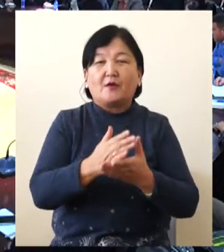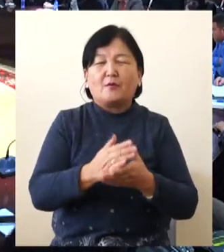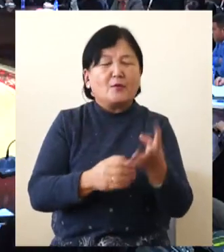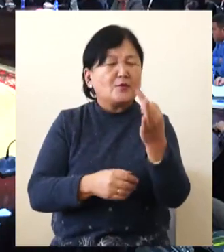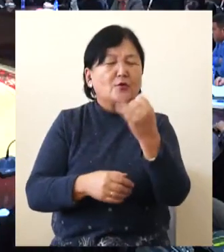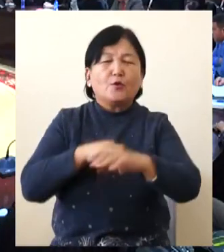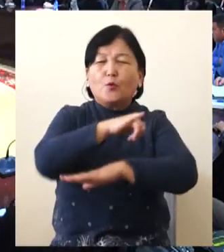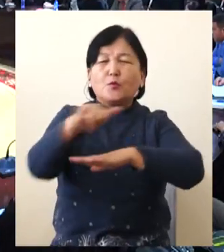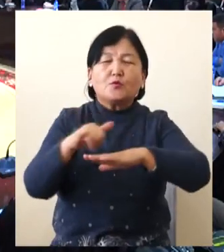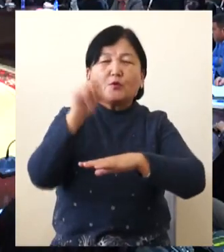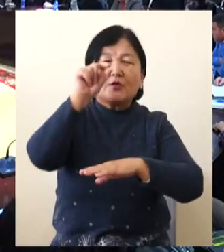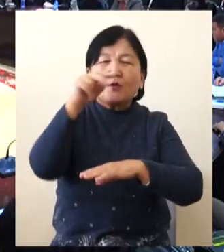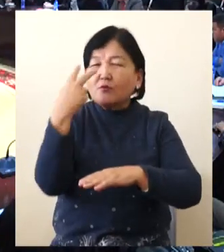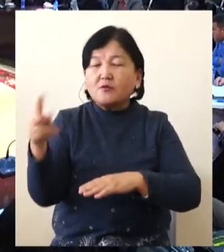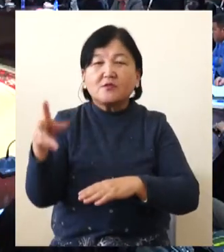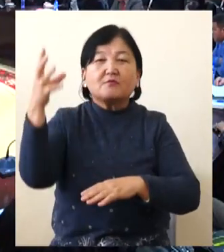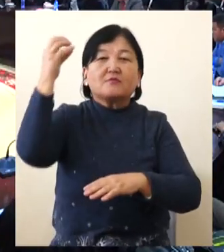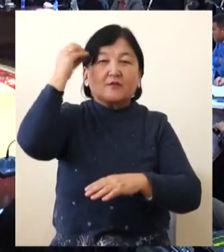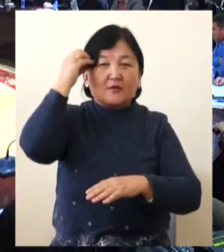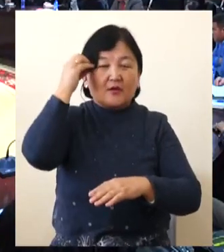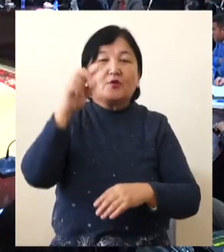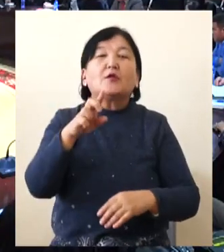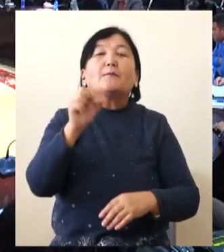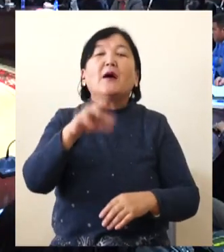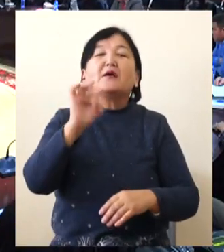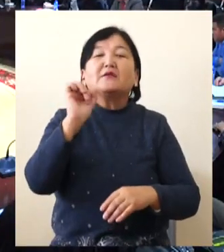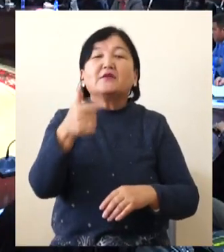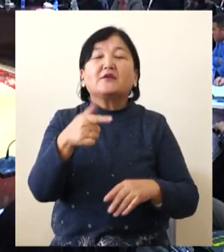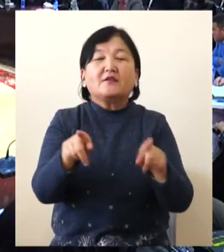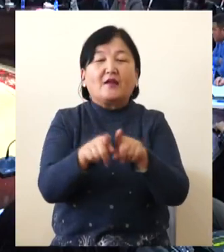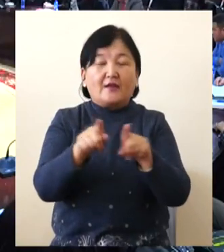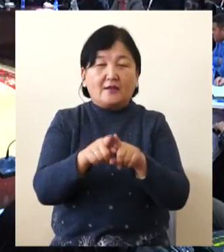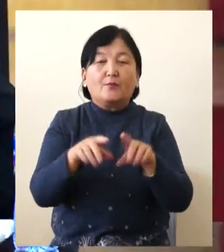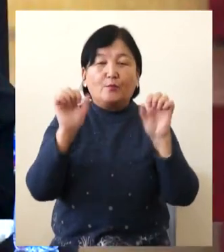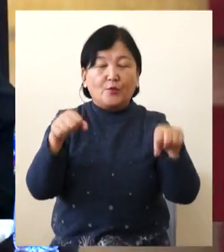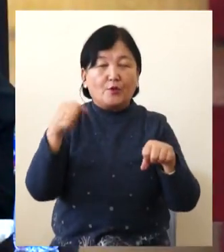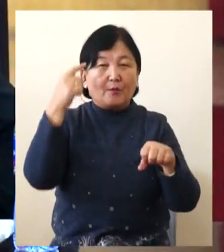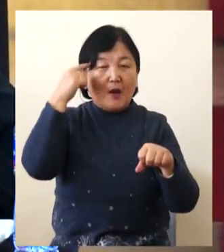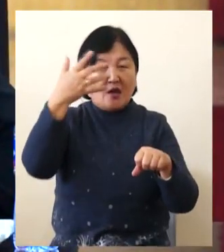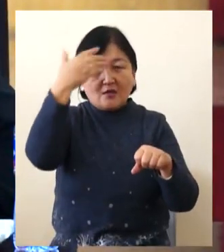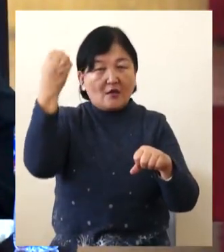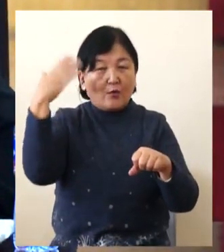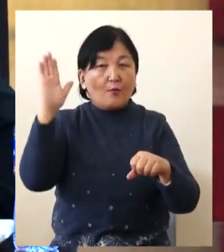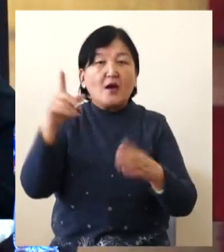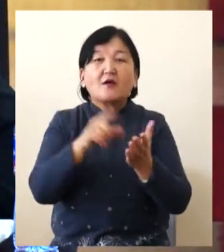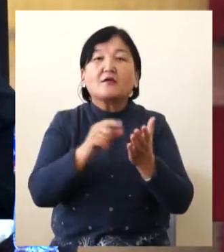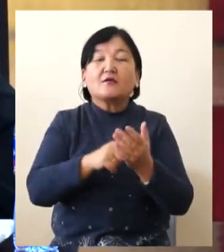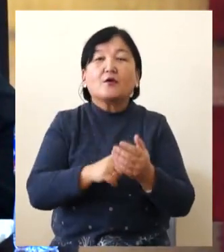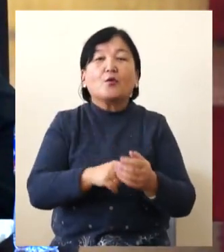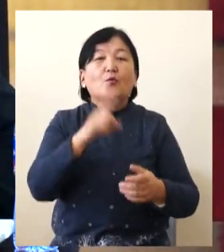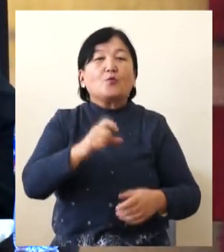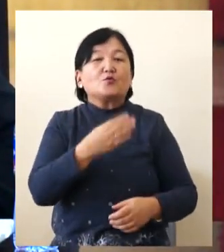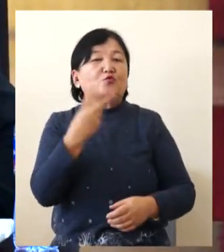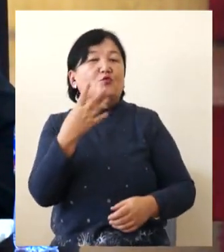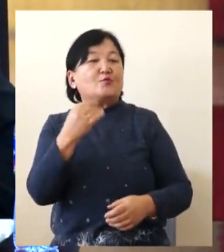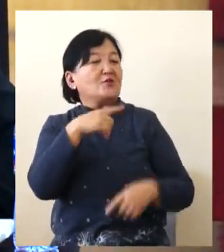Хичнээн орноор явцсан. Энэ асар том баялаг гэдгийг дандаа мартахгүй байх ёстой. Тэгэхгүй бол бивэнийг шүмжин